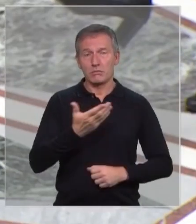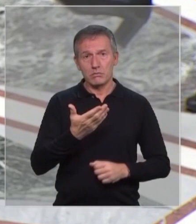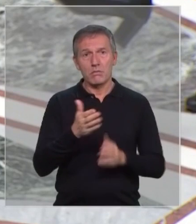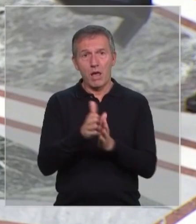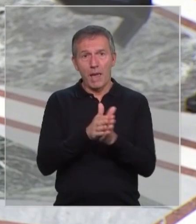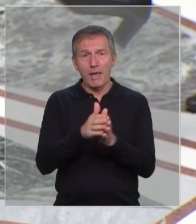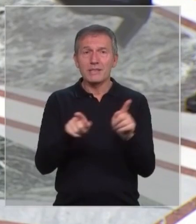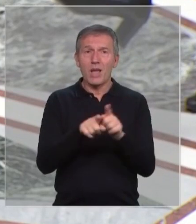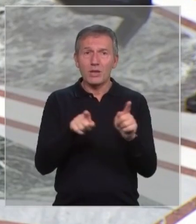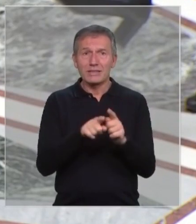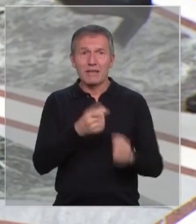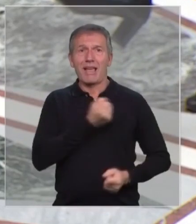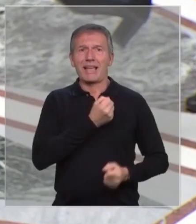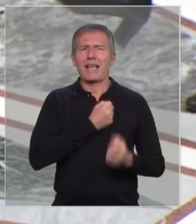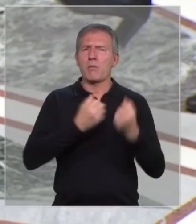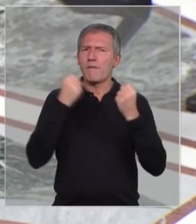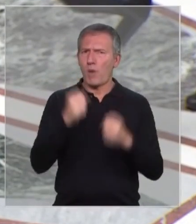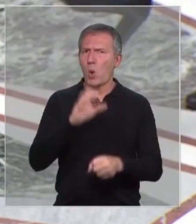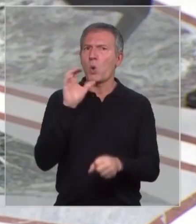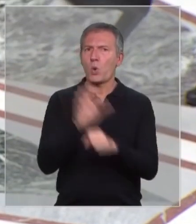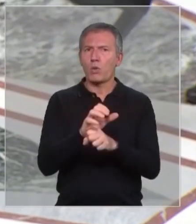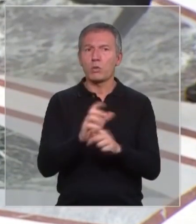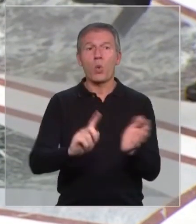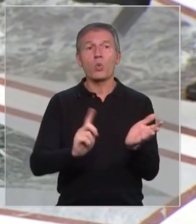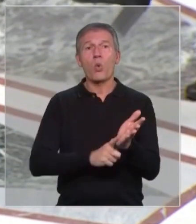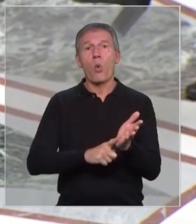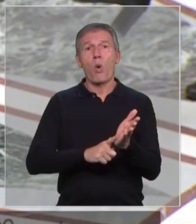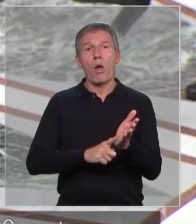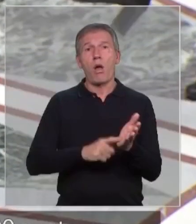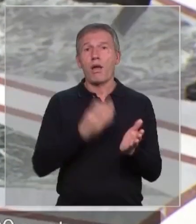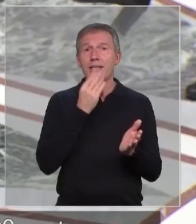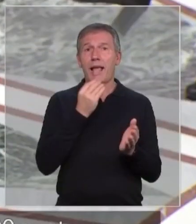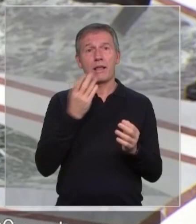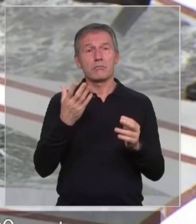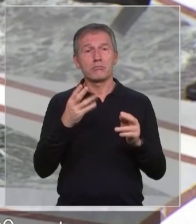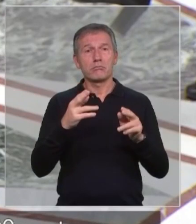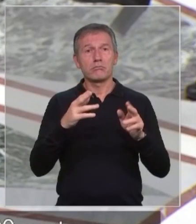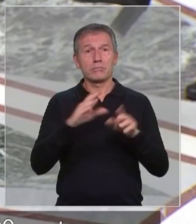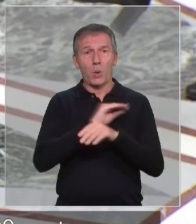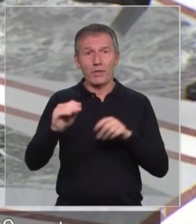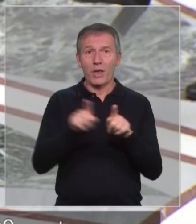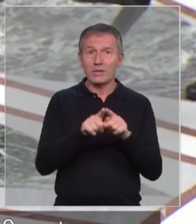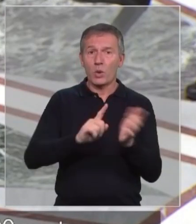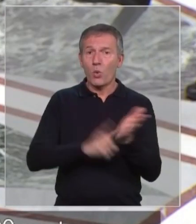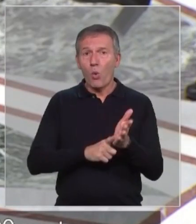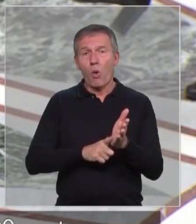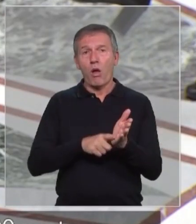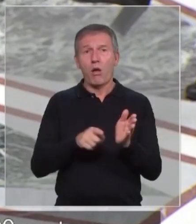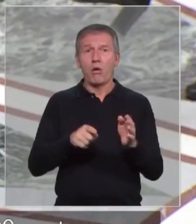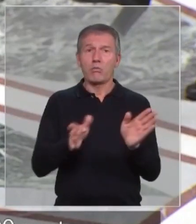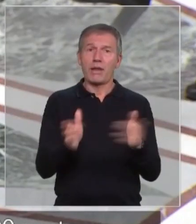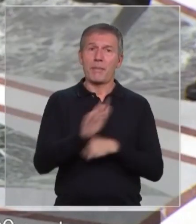crimes abjects qu'il a commis, le droit d'Israël à la sécurité et son devoir d'agir dans le cadre du droit